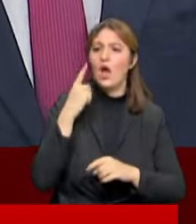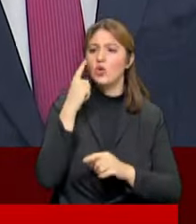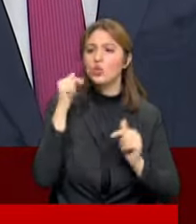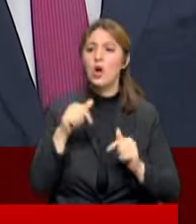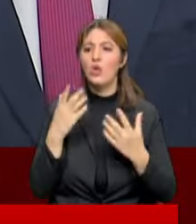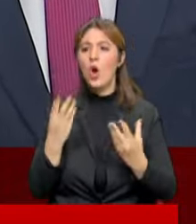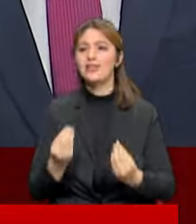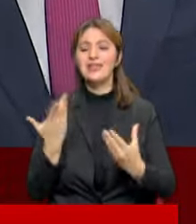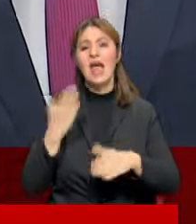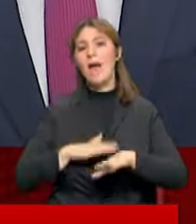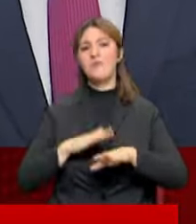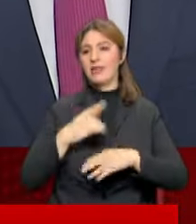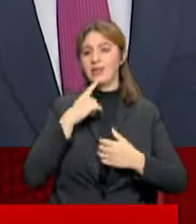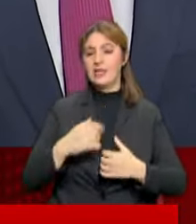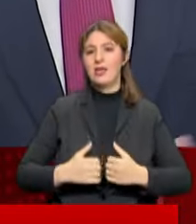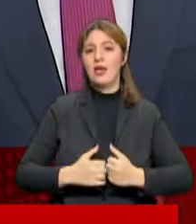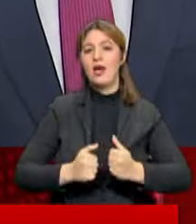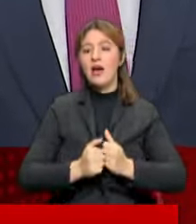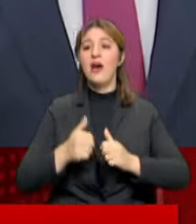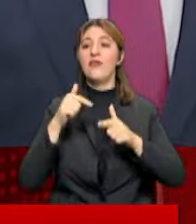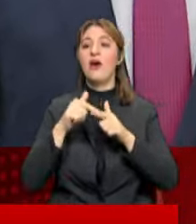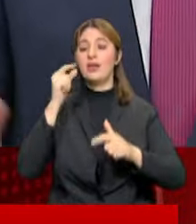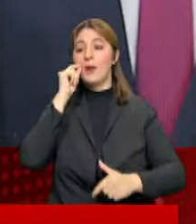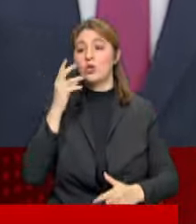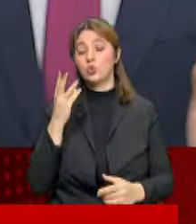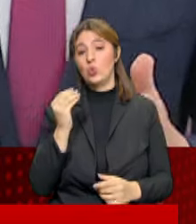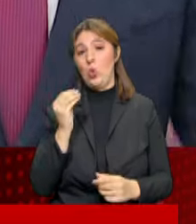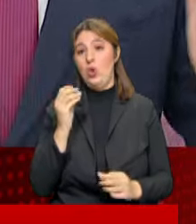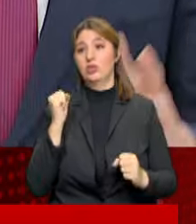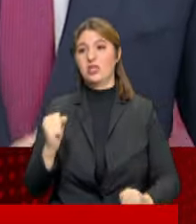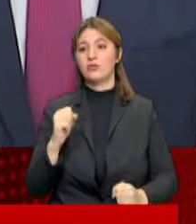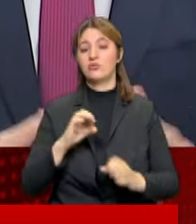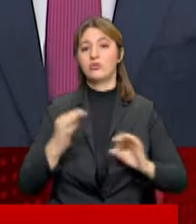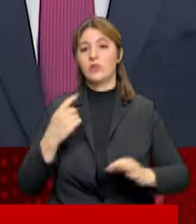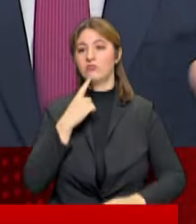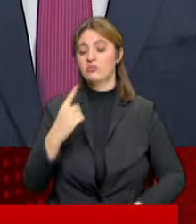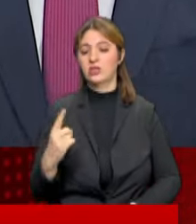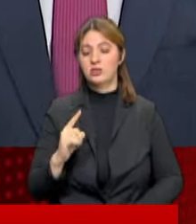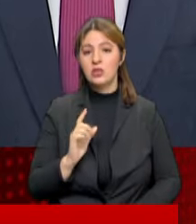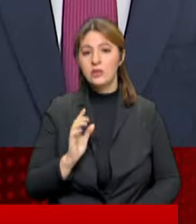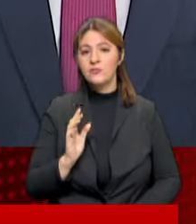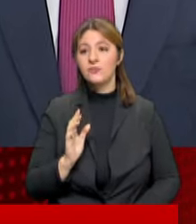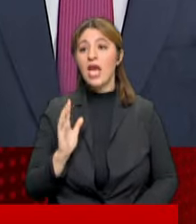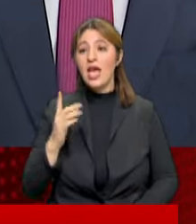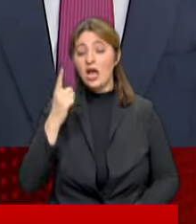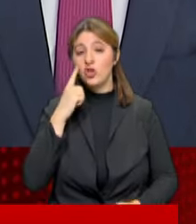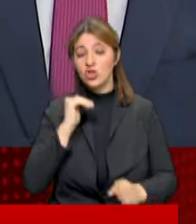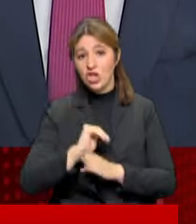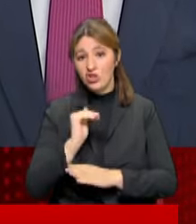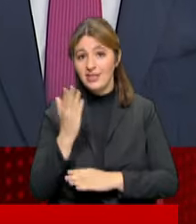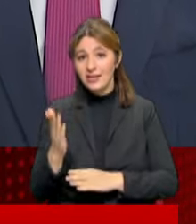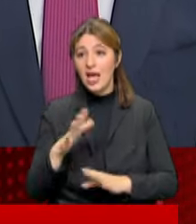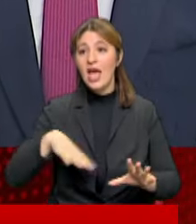şu anda olsaydı ne yapardı diye fali rıfka Atay çok sert bir cümleyle devam eder Eğer Atatürk